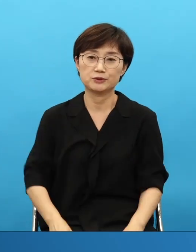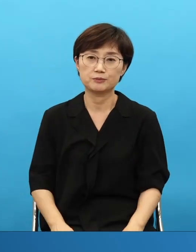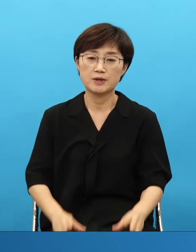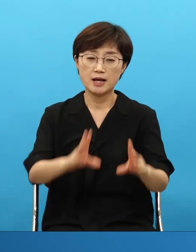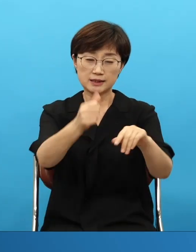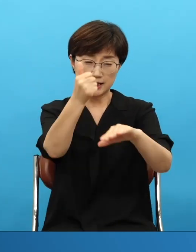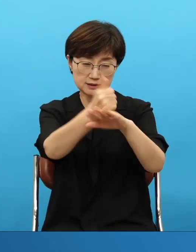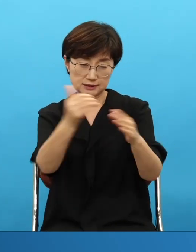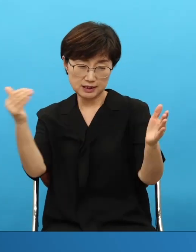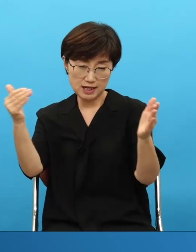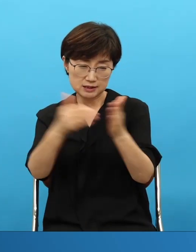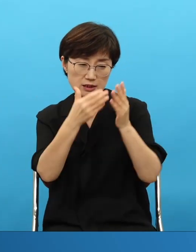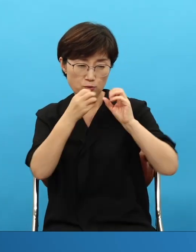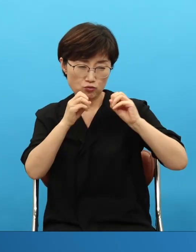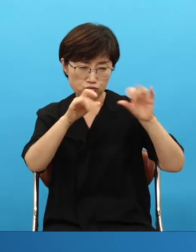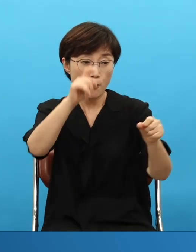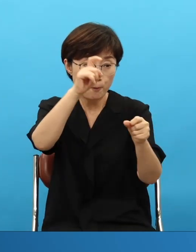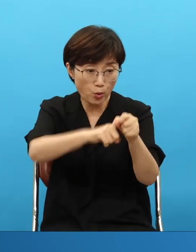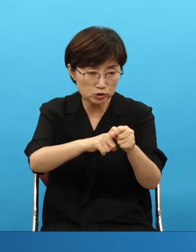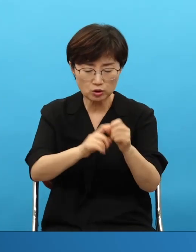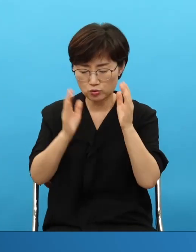2030 8월 시대는 완전히 달라집니다.